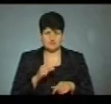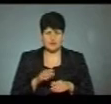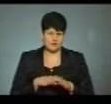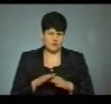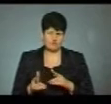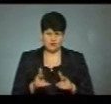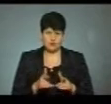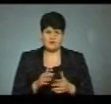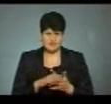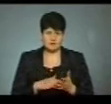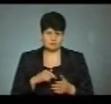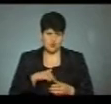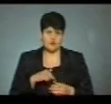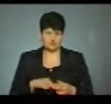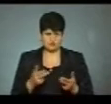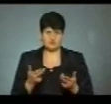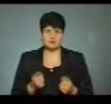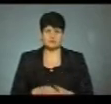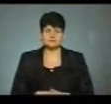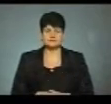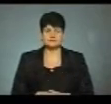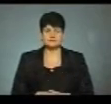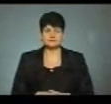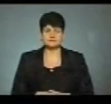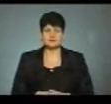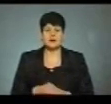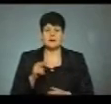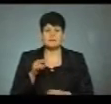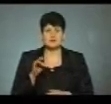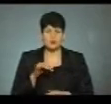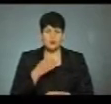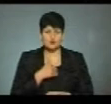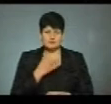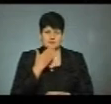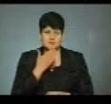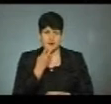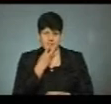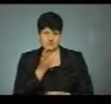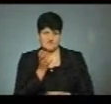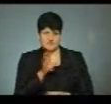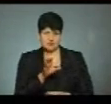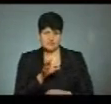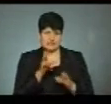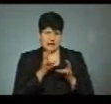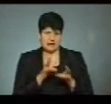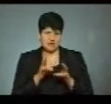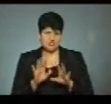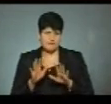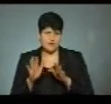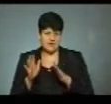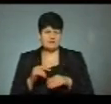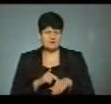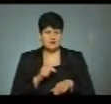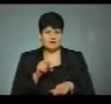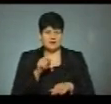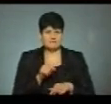готовність і далі морально, до боротьби? Так. Морально так. Петро, хочу запитати таке. Ми бачили у відеоматеріалі трагічні моменти. Чи відчували